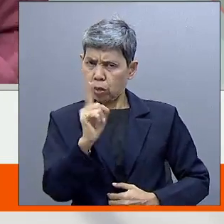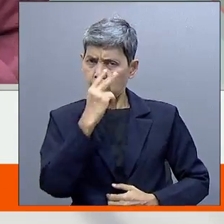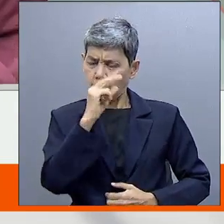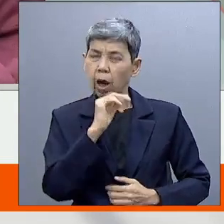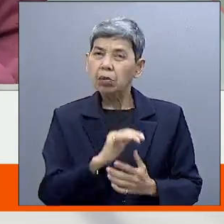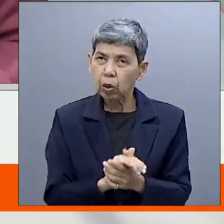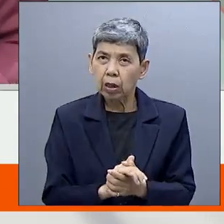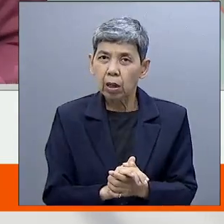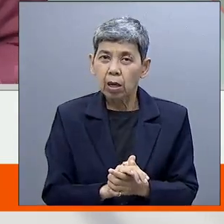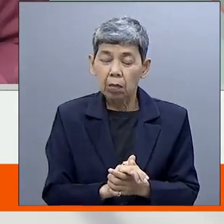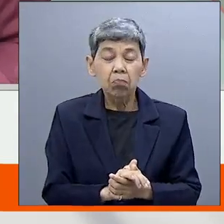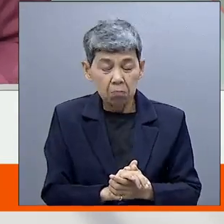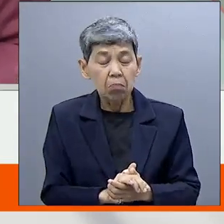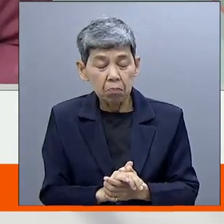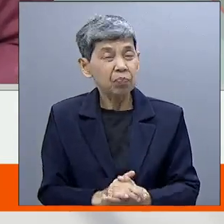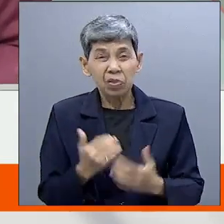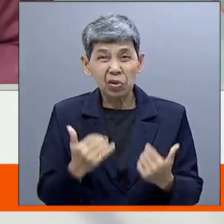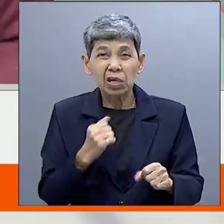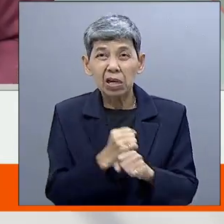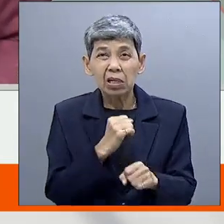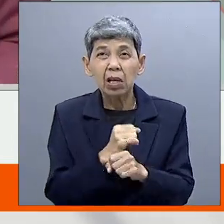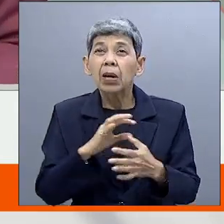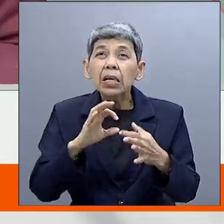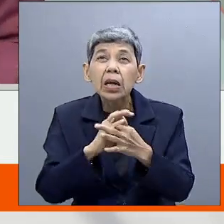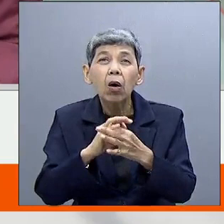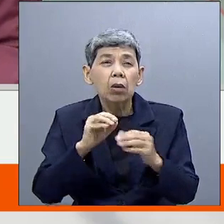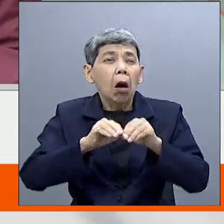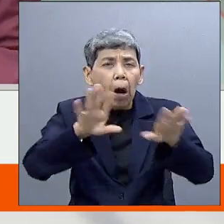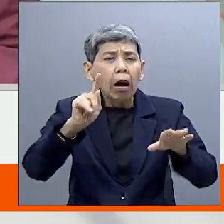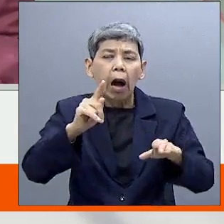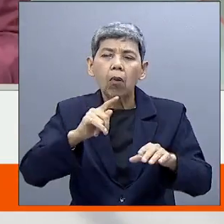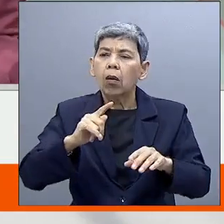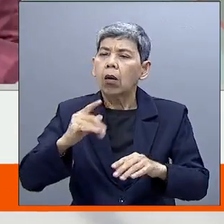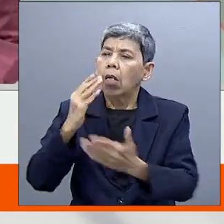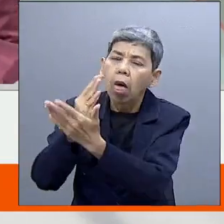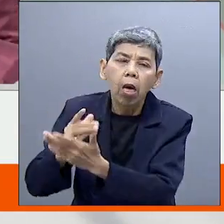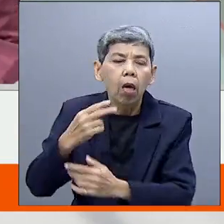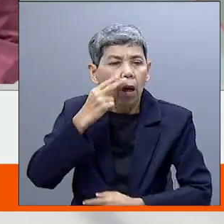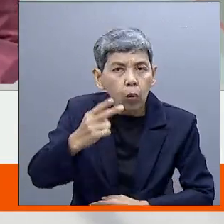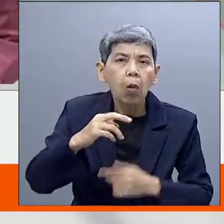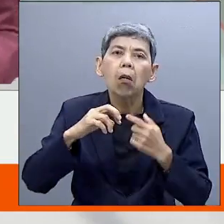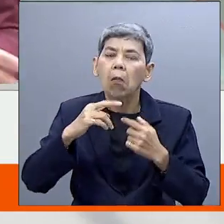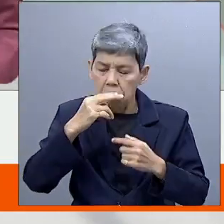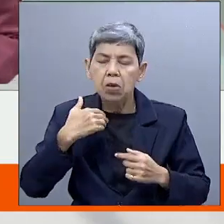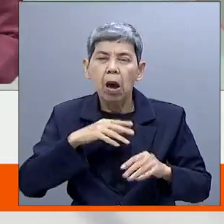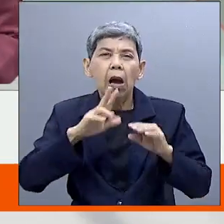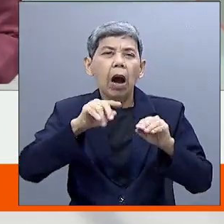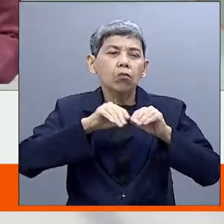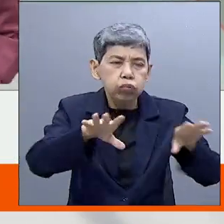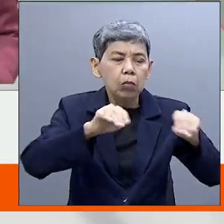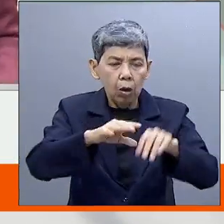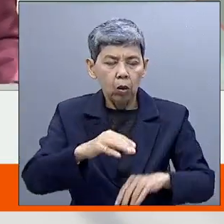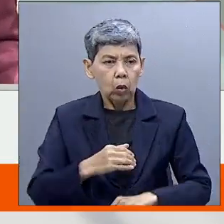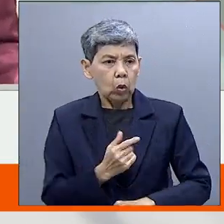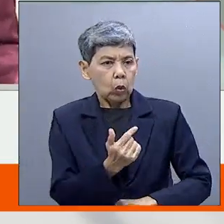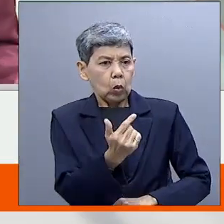ที่ก็อาจจะยังไม่สามารถไประงับยับยั้งในเรื่องของการนำเสนอณขณะนี้จนอาจจะมีการกระตุ้นให้เกิด